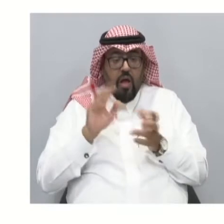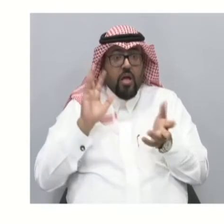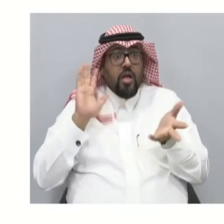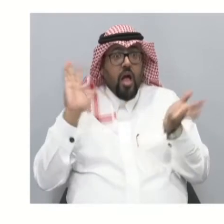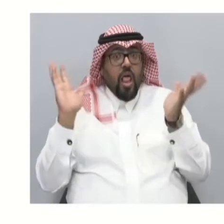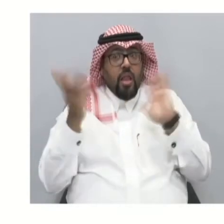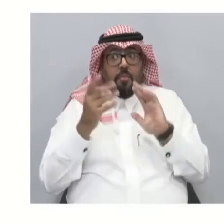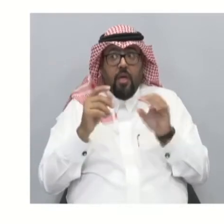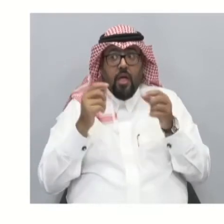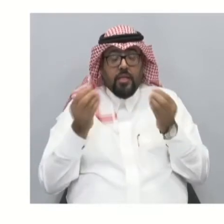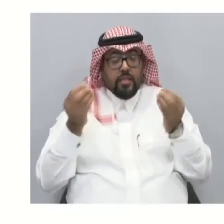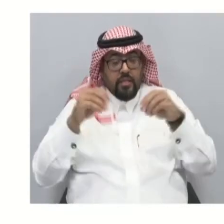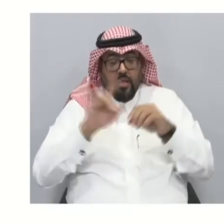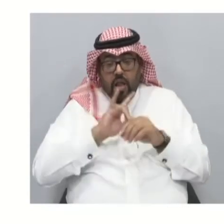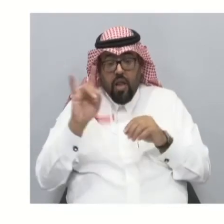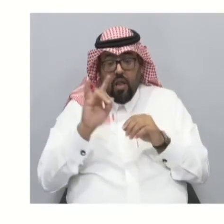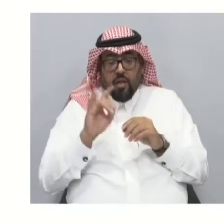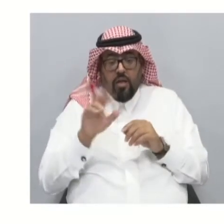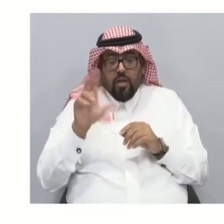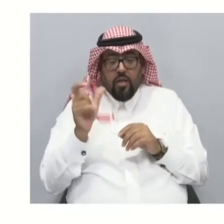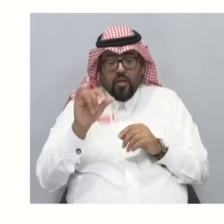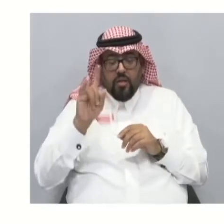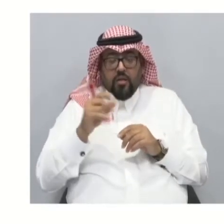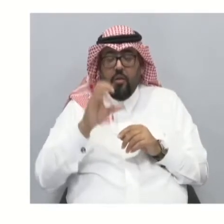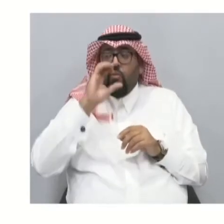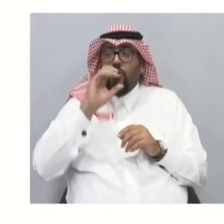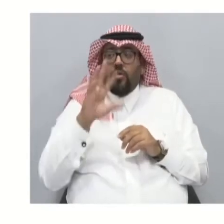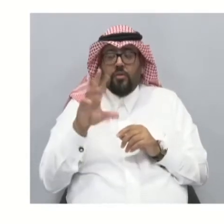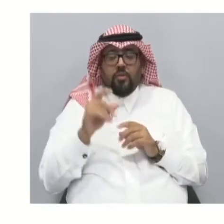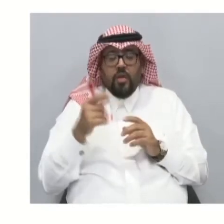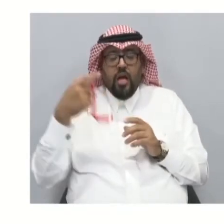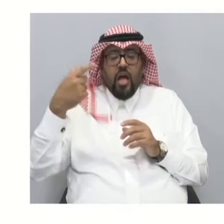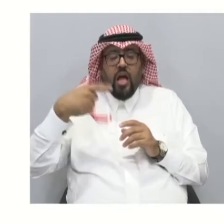العالمية بألا تزيد نسبة النيترات في مياه الشرب على